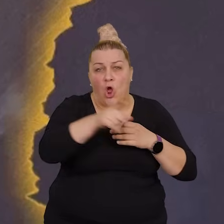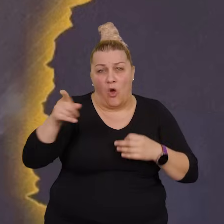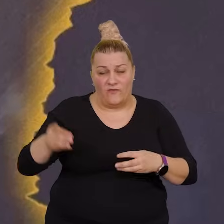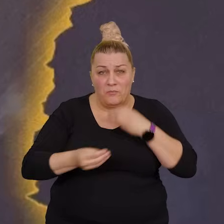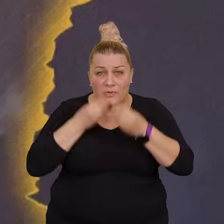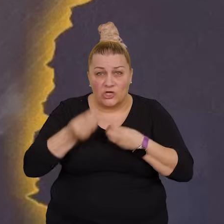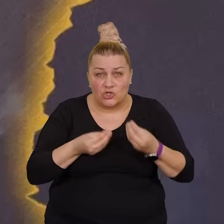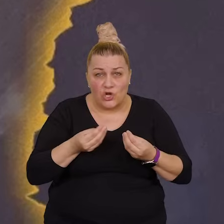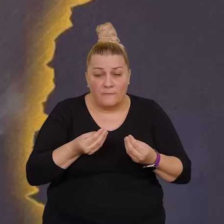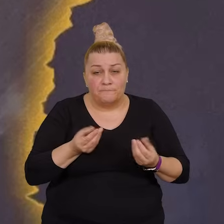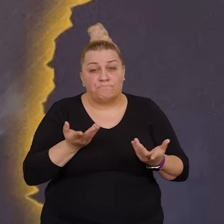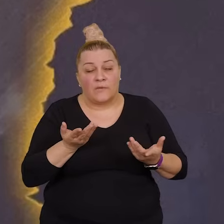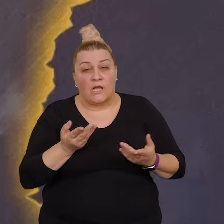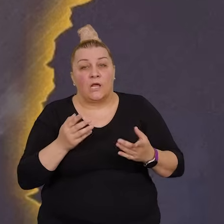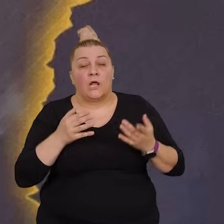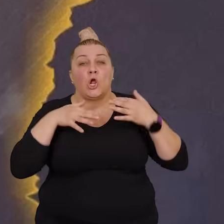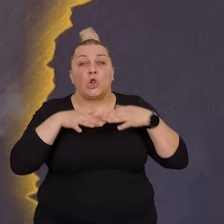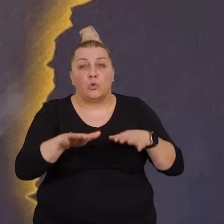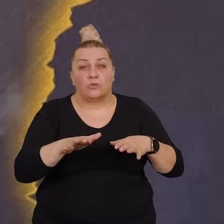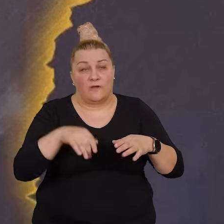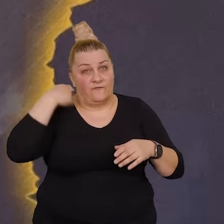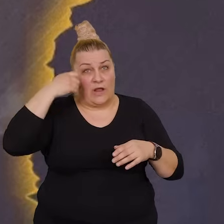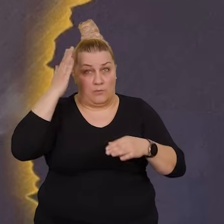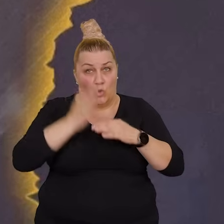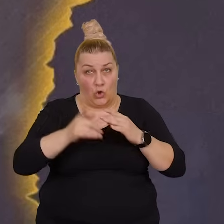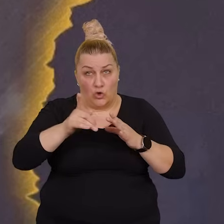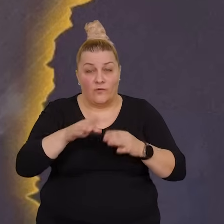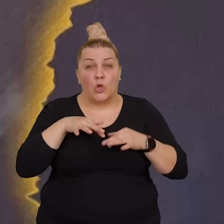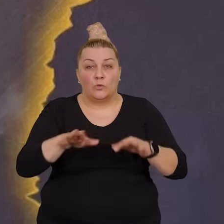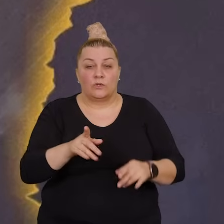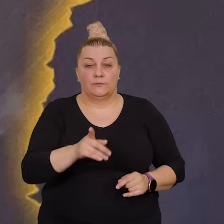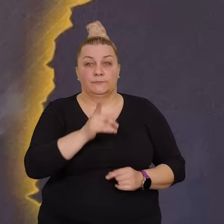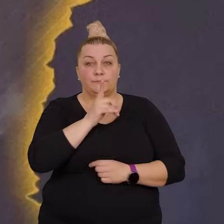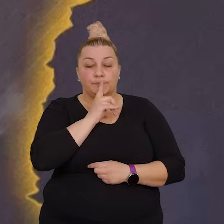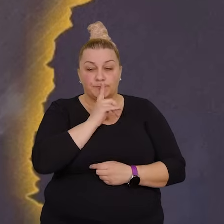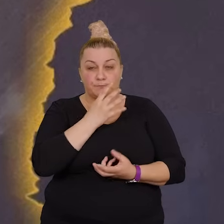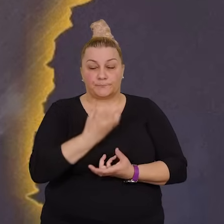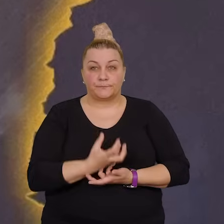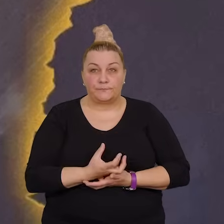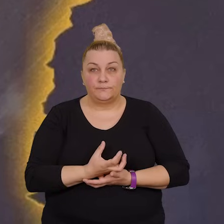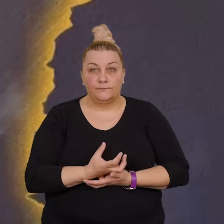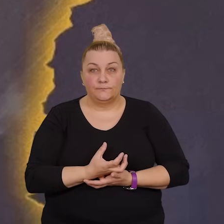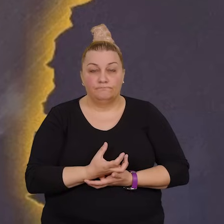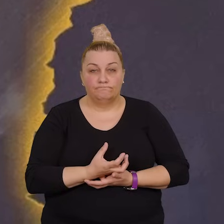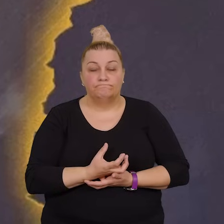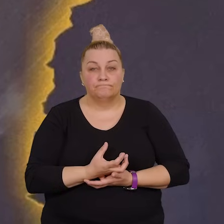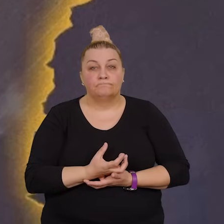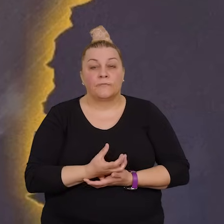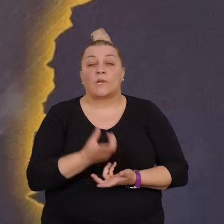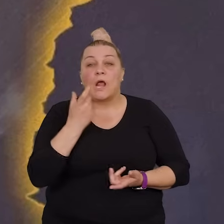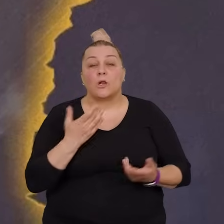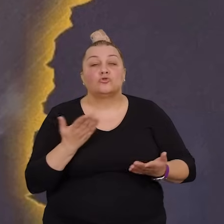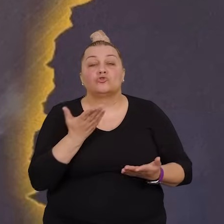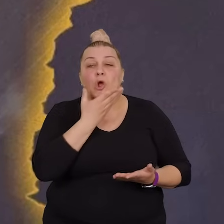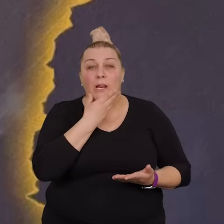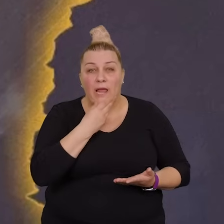Međutim, ljudi ostanu nakon filma i šute, kurim u publici. Ali ono što je lijepo